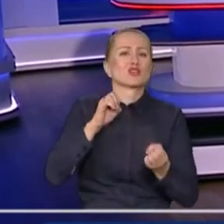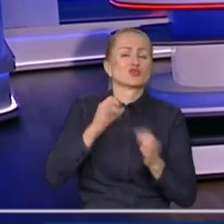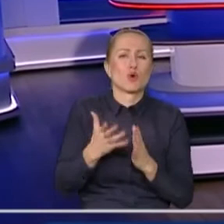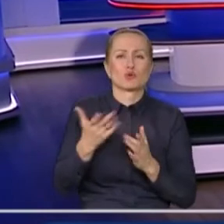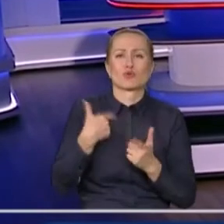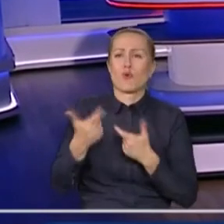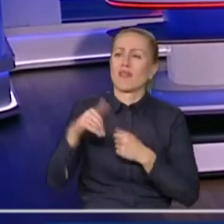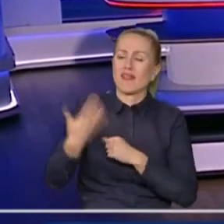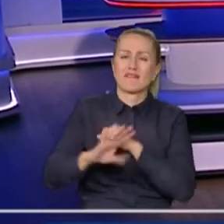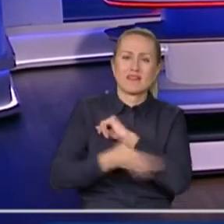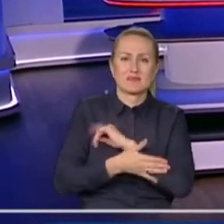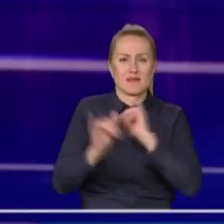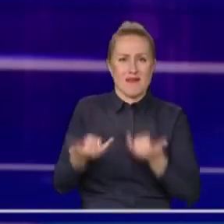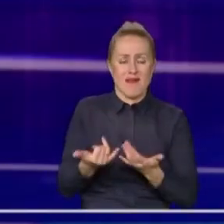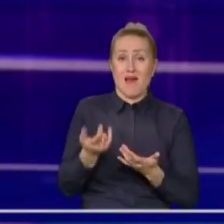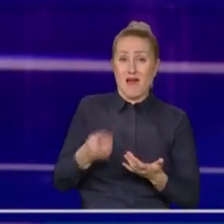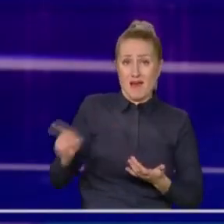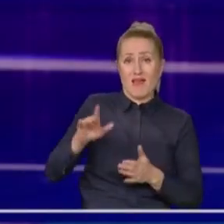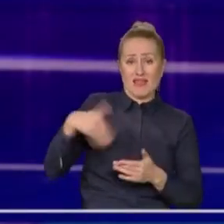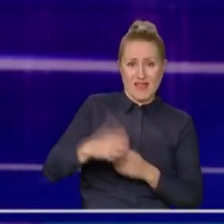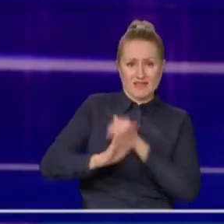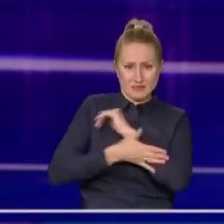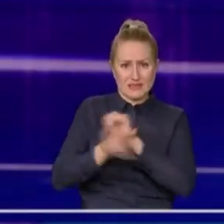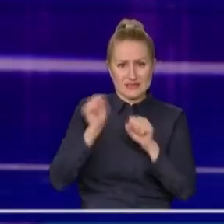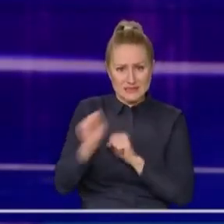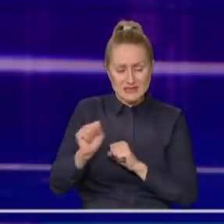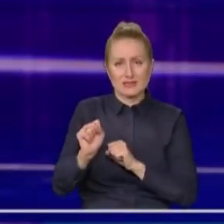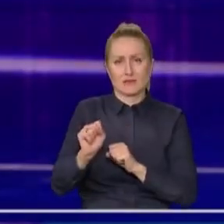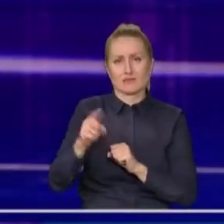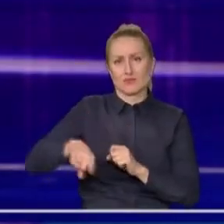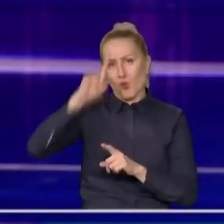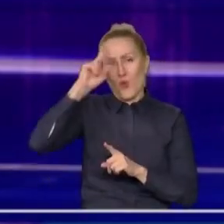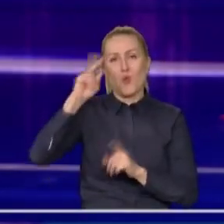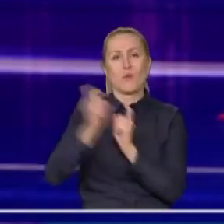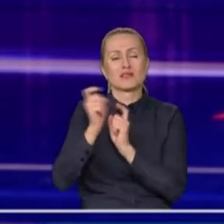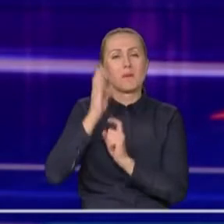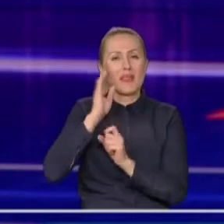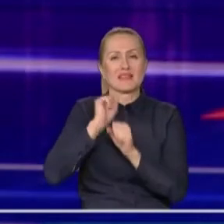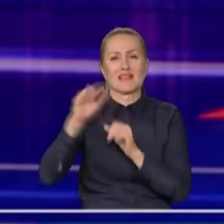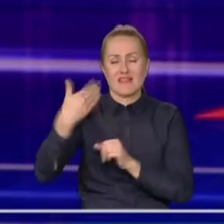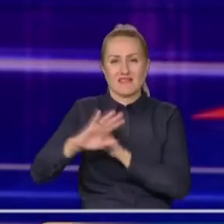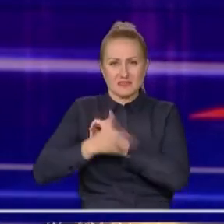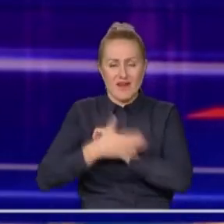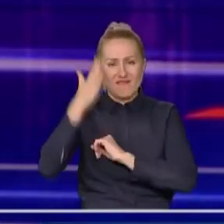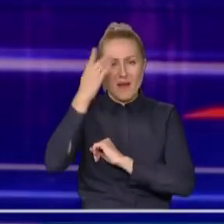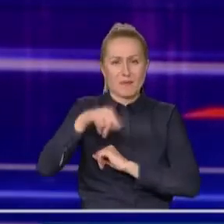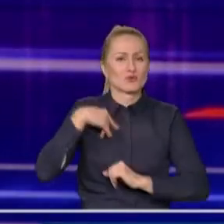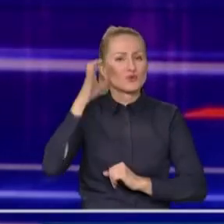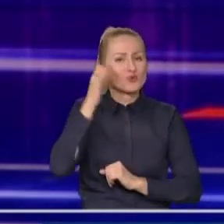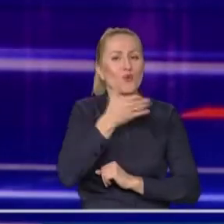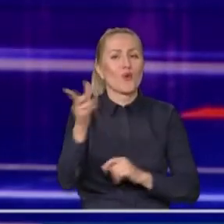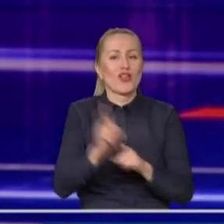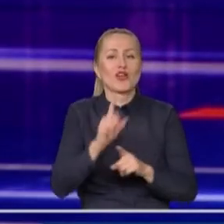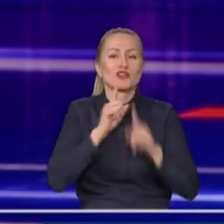ludzi wesprzeć? Oni dostają wsparcie od okolicznych mieszkańców. To wiemy, bo słyszymy zresztą w